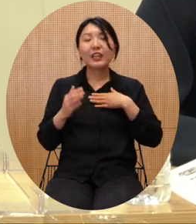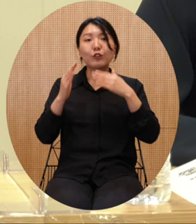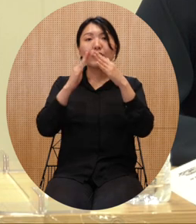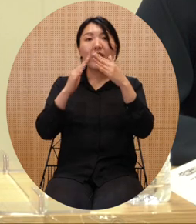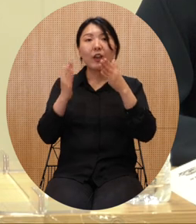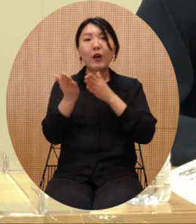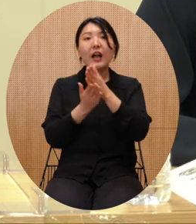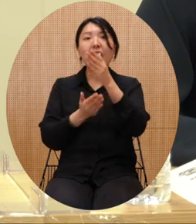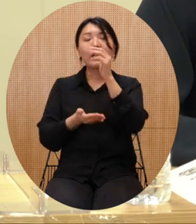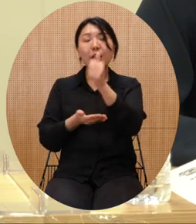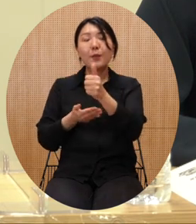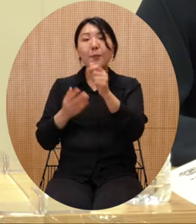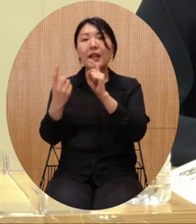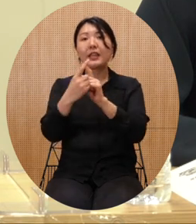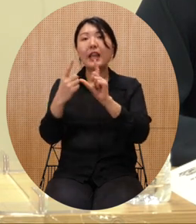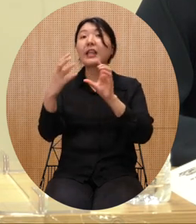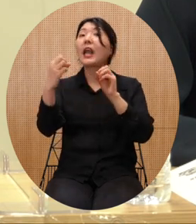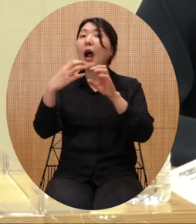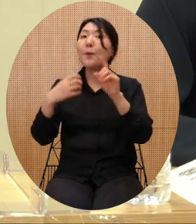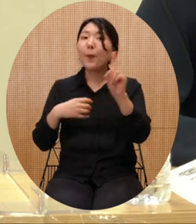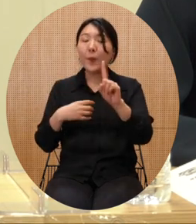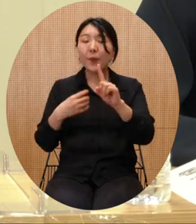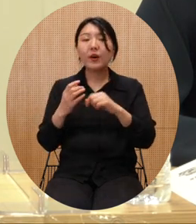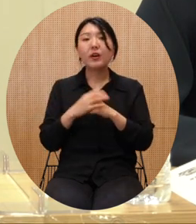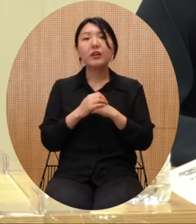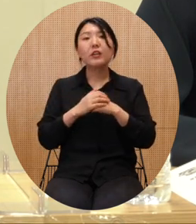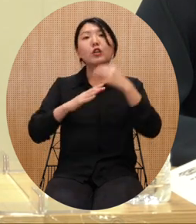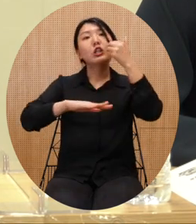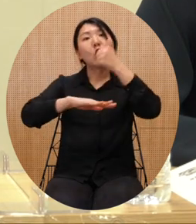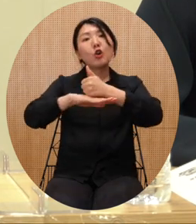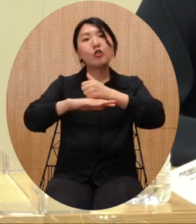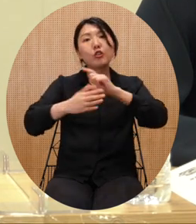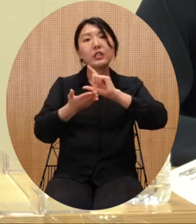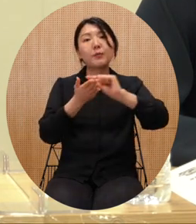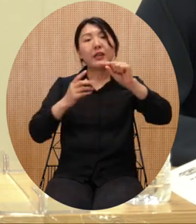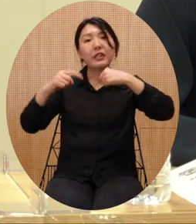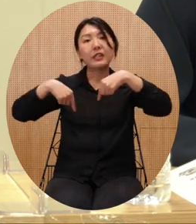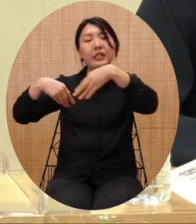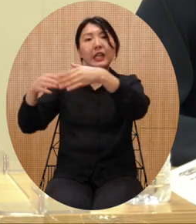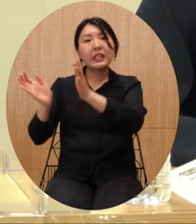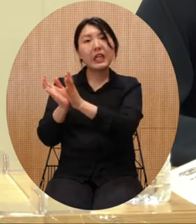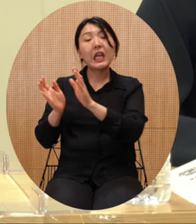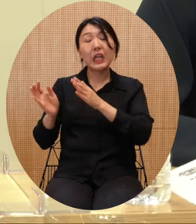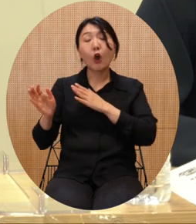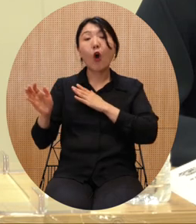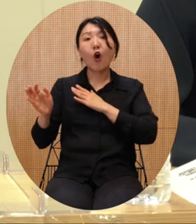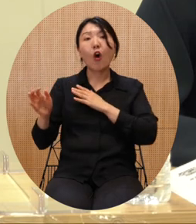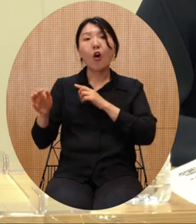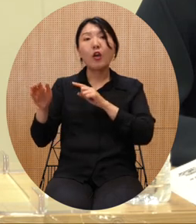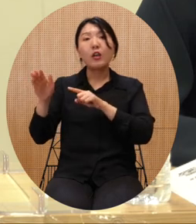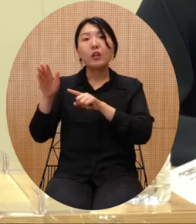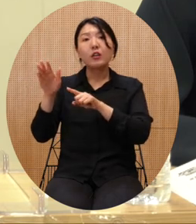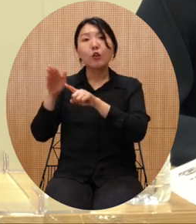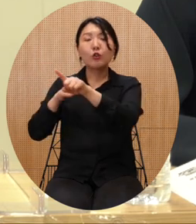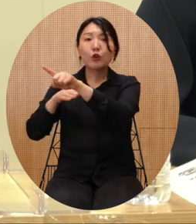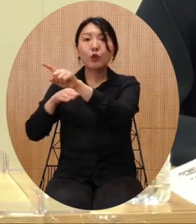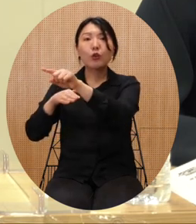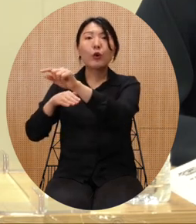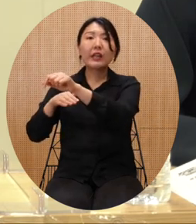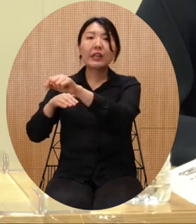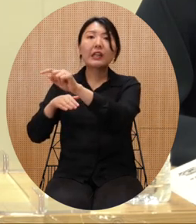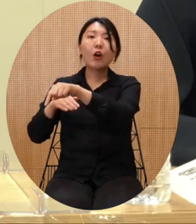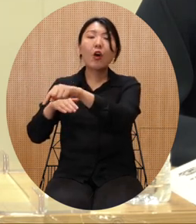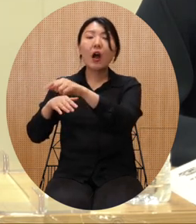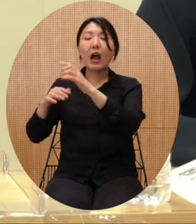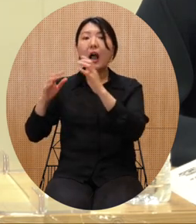항상 이야기를 나누게 되는 것이 결국은 지자체에서 이렇게 선도적으로 하는 정책이 갖고 있는 이 아동